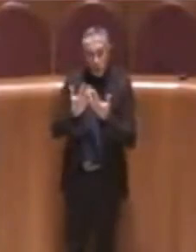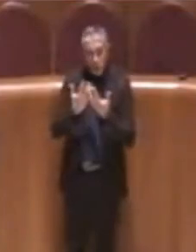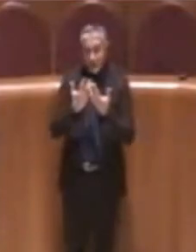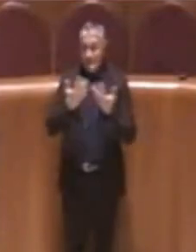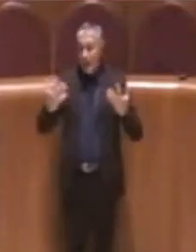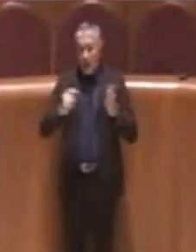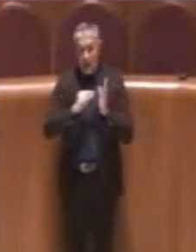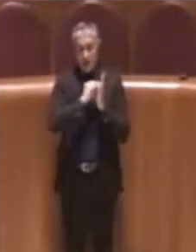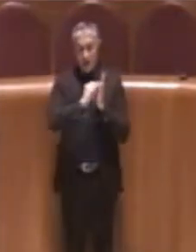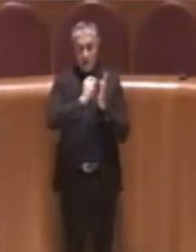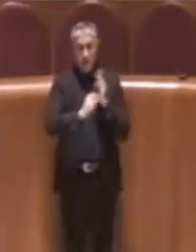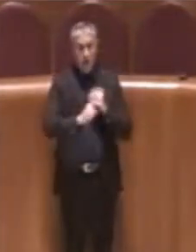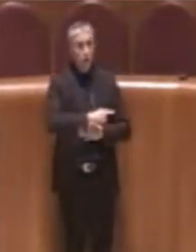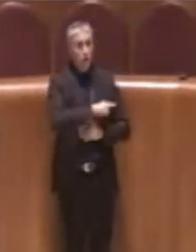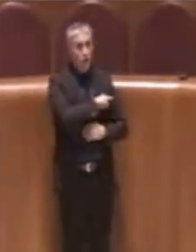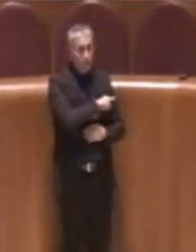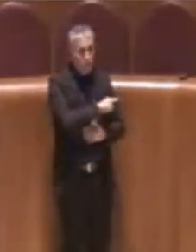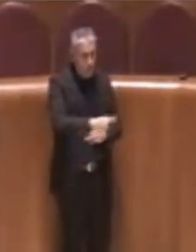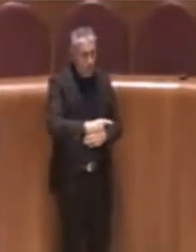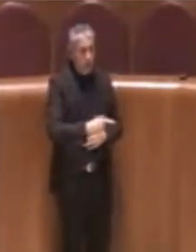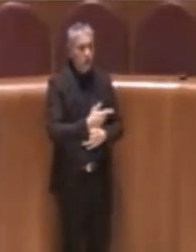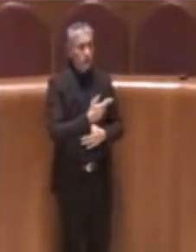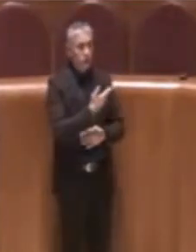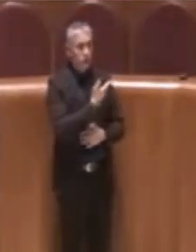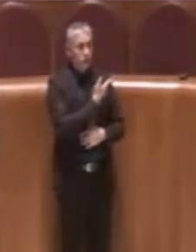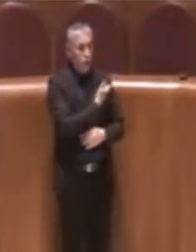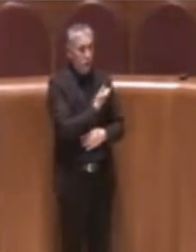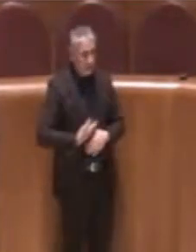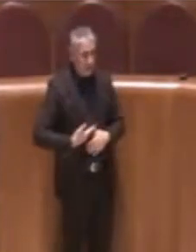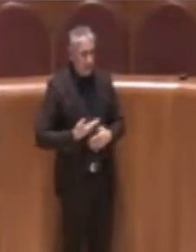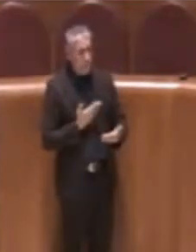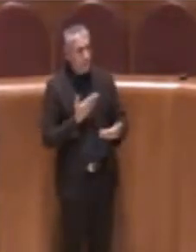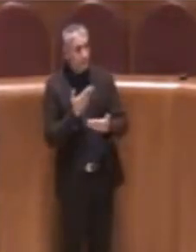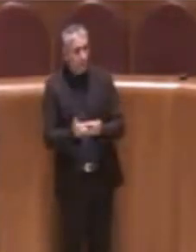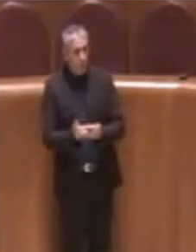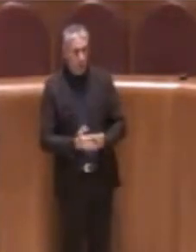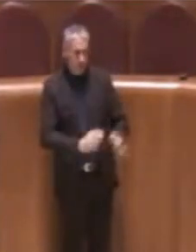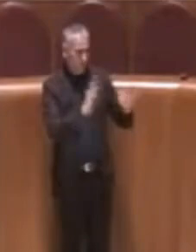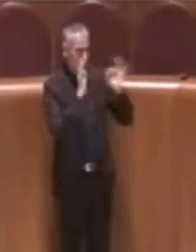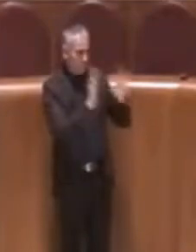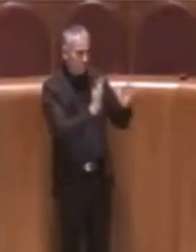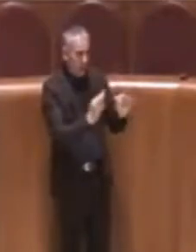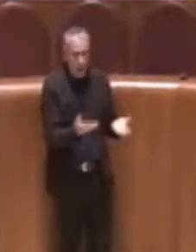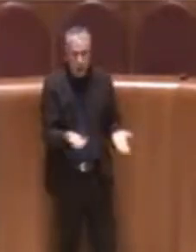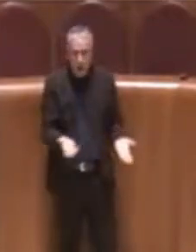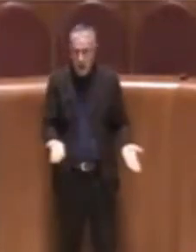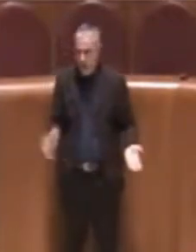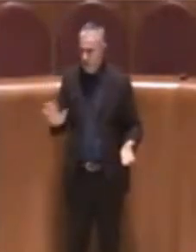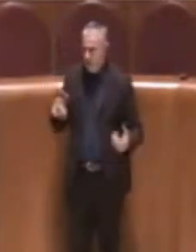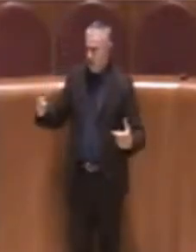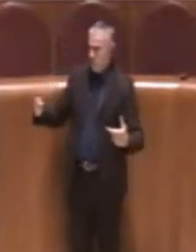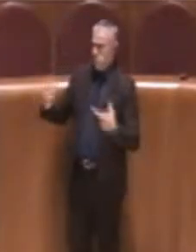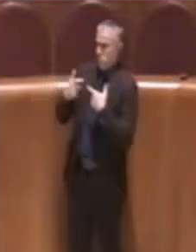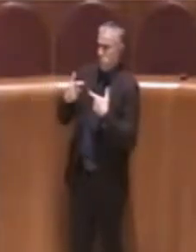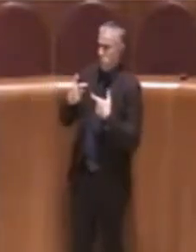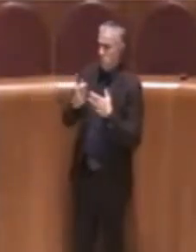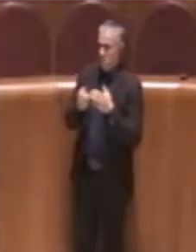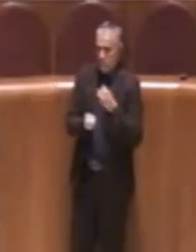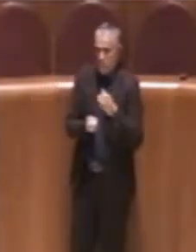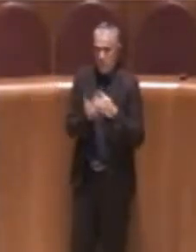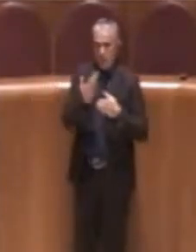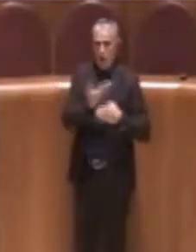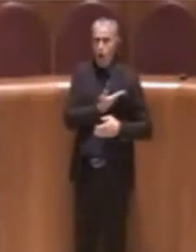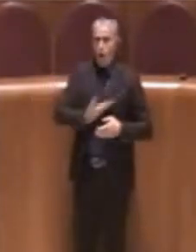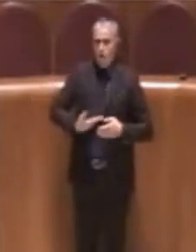voi consiglieri non potete presentare nessuna proposta, perché questo completamente blocca l'iniziativa